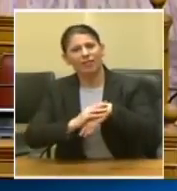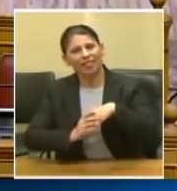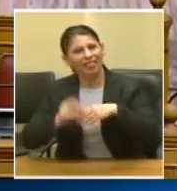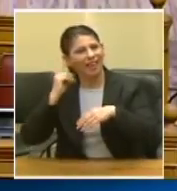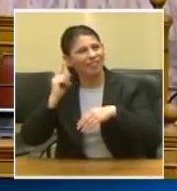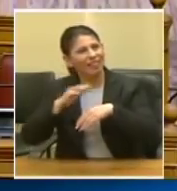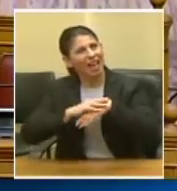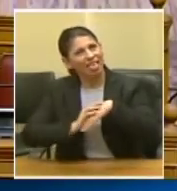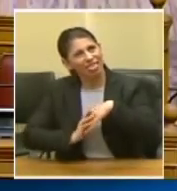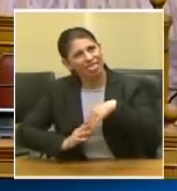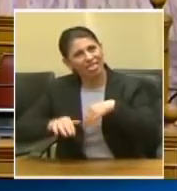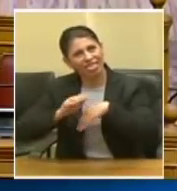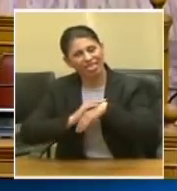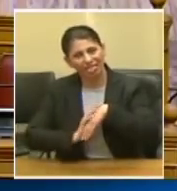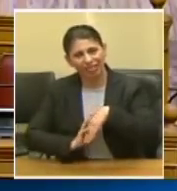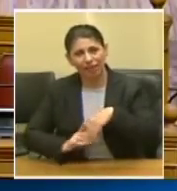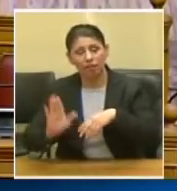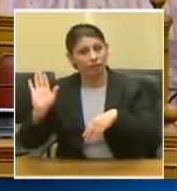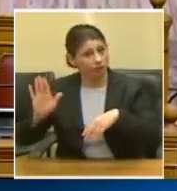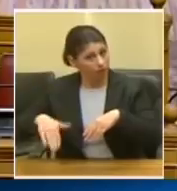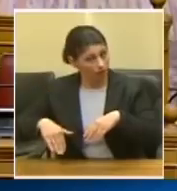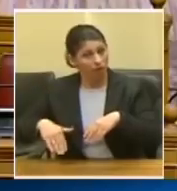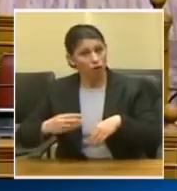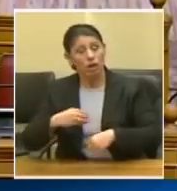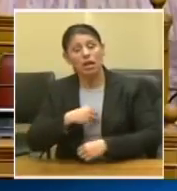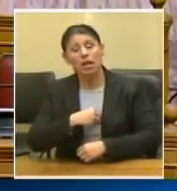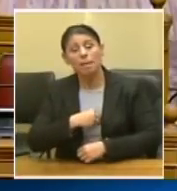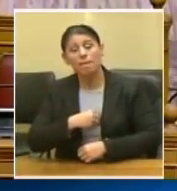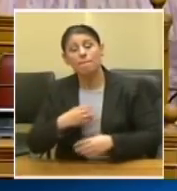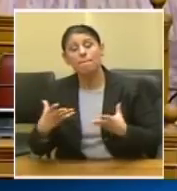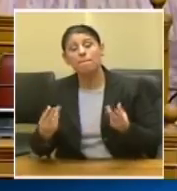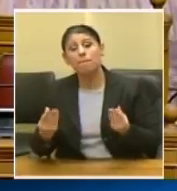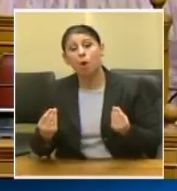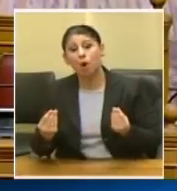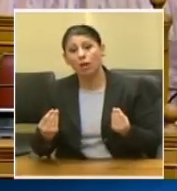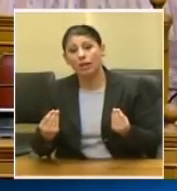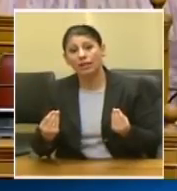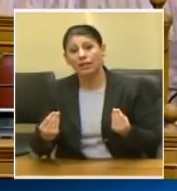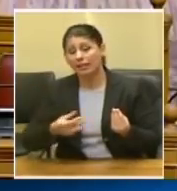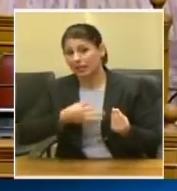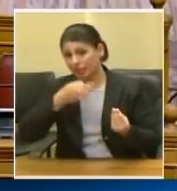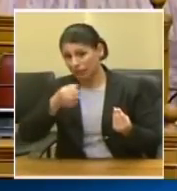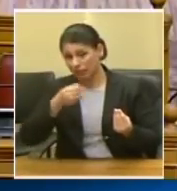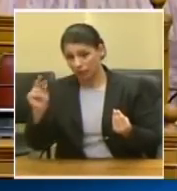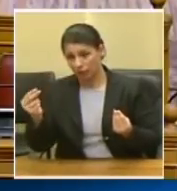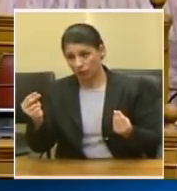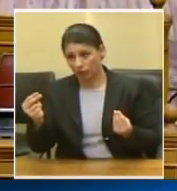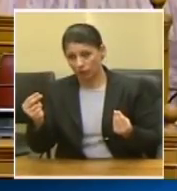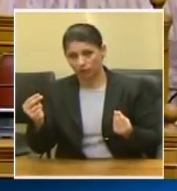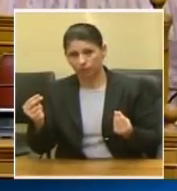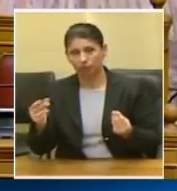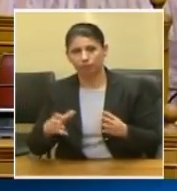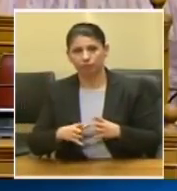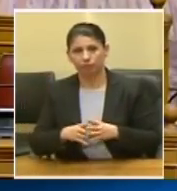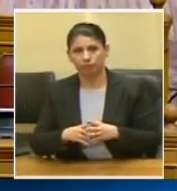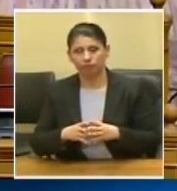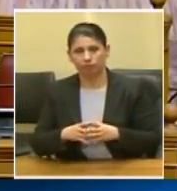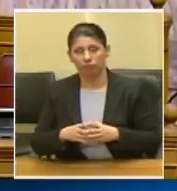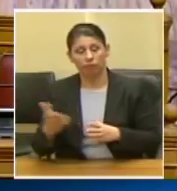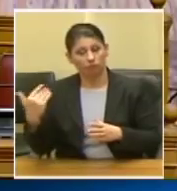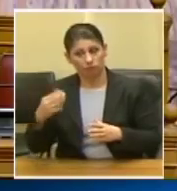Τέλος, λυπάμαι νομίζω πολύ. Ότι... Διότι το προσωπικό, το προσωπικό λοιπόν. Το προσωπικό. Η προλαλήσασα συνάδελφος, παρακαλώ.